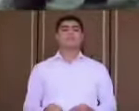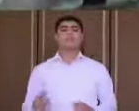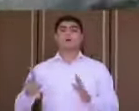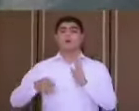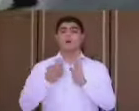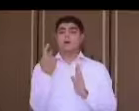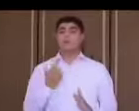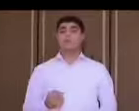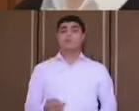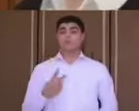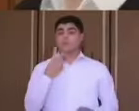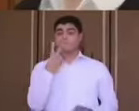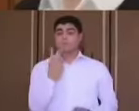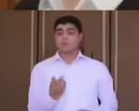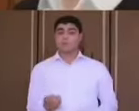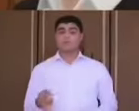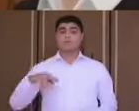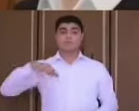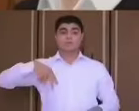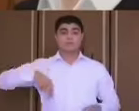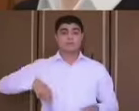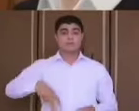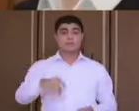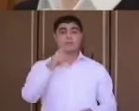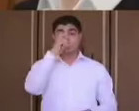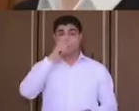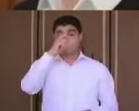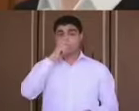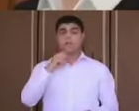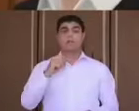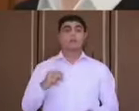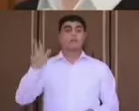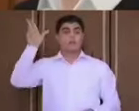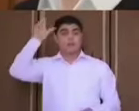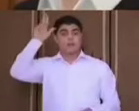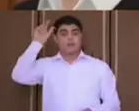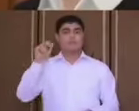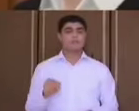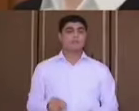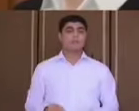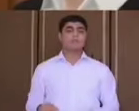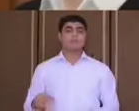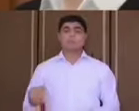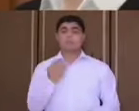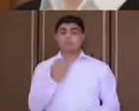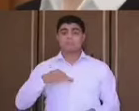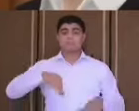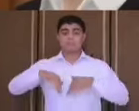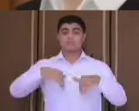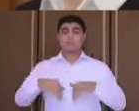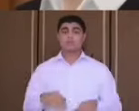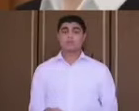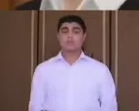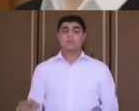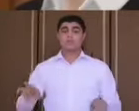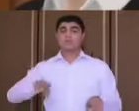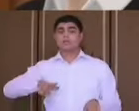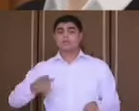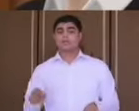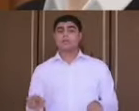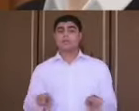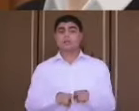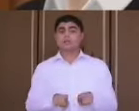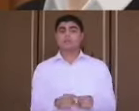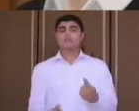الشعير بتاعه. وأول ما وصل الفلاح بالحمير معرفش يمر غير جنب حافة حقل